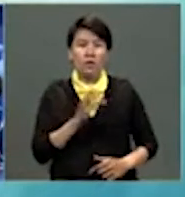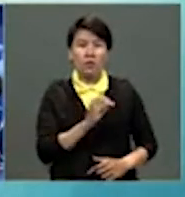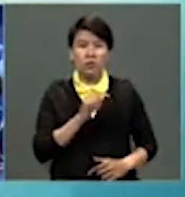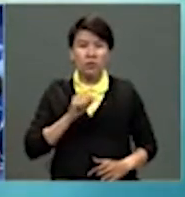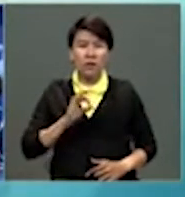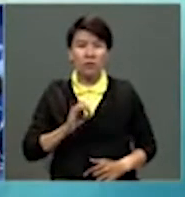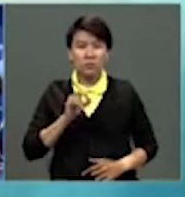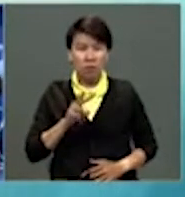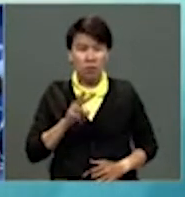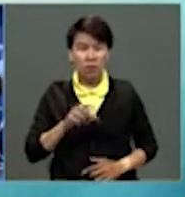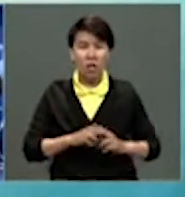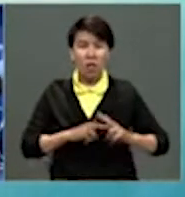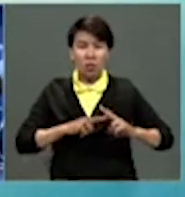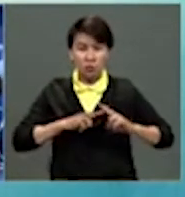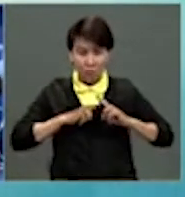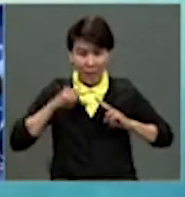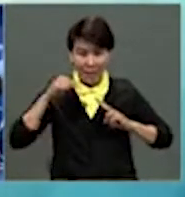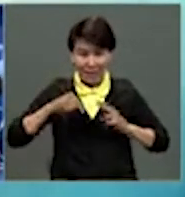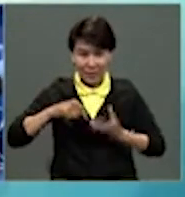เนื้อเพลง0.90